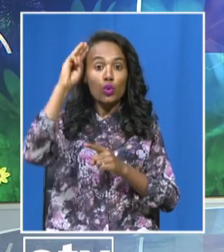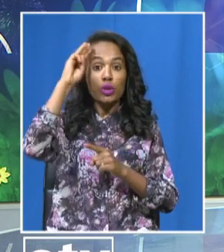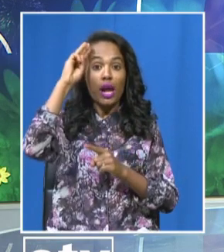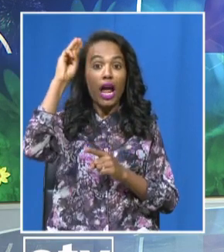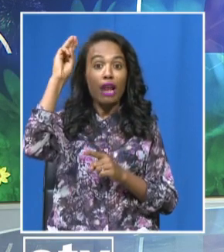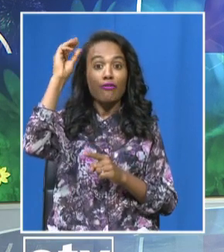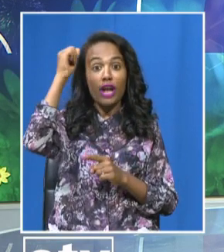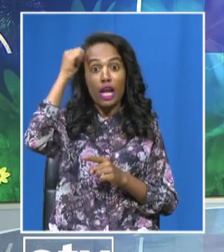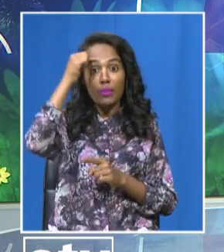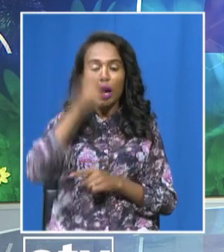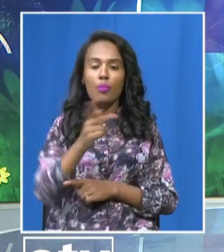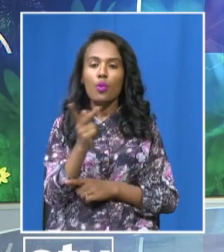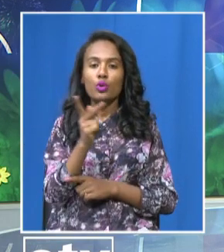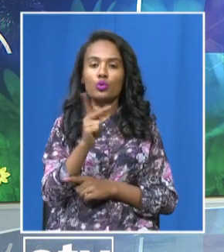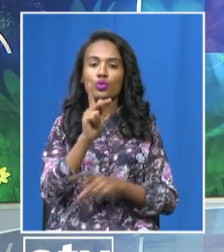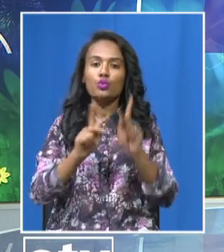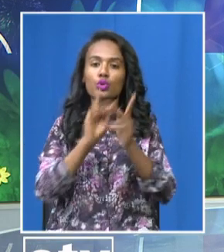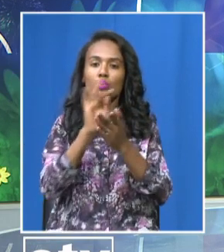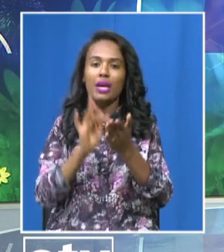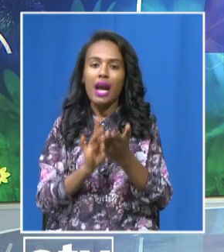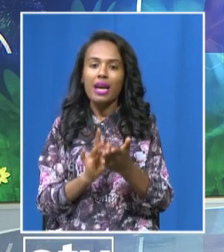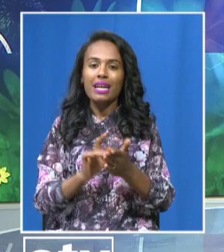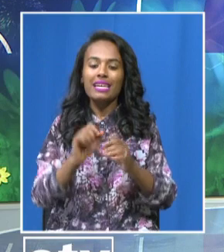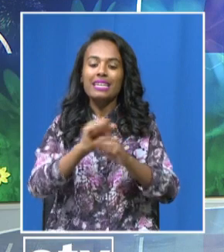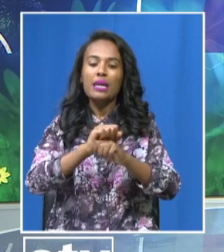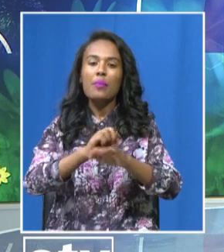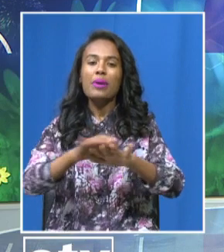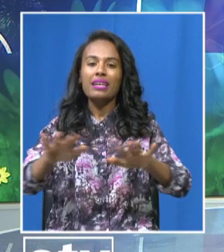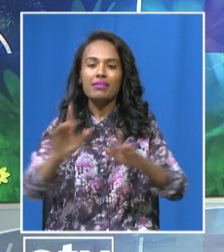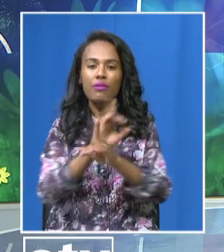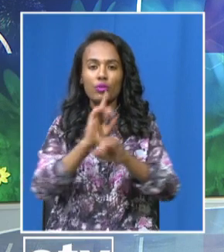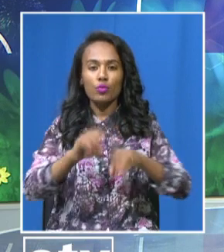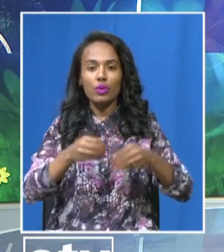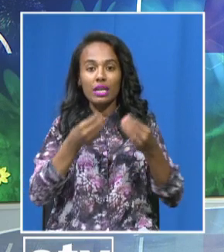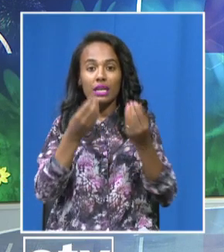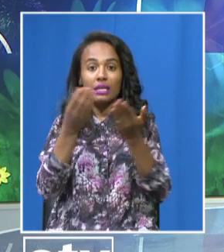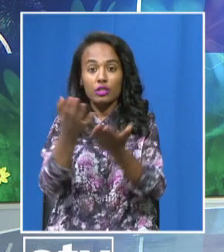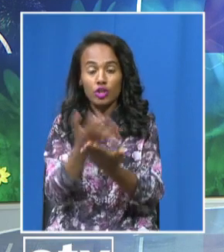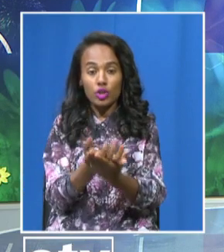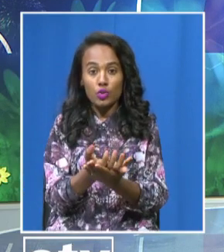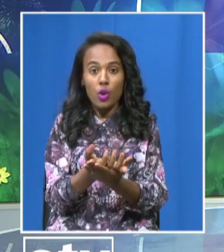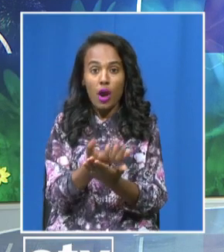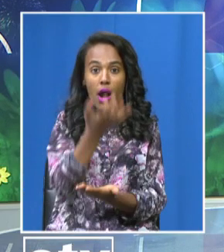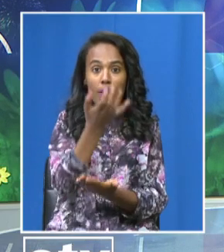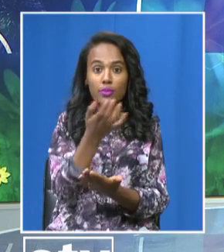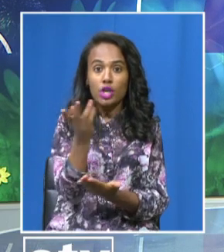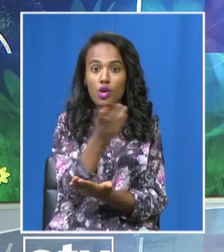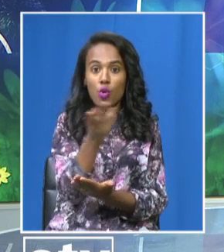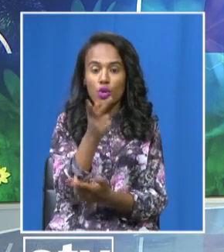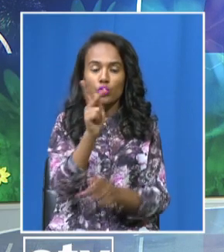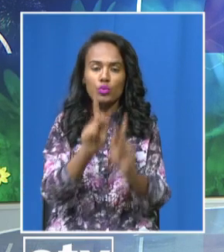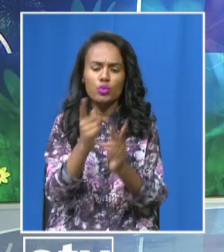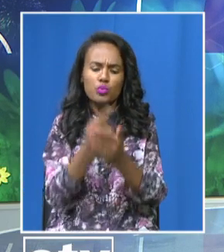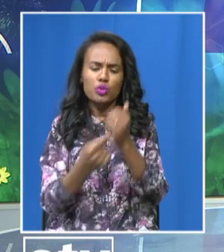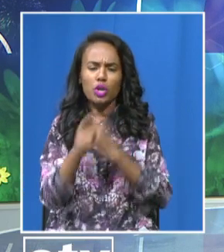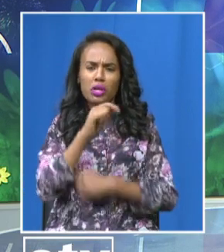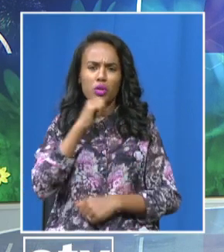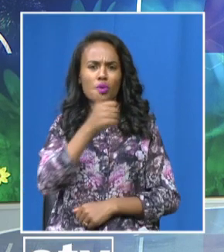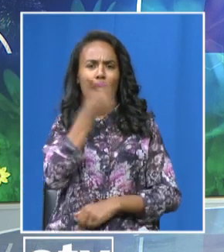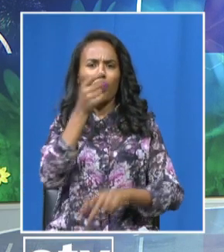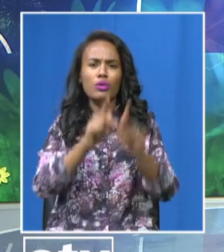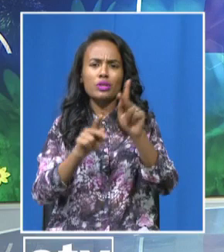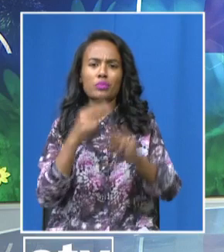አሊሚራ በሁለቱ ህዝቦች መካከል እንደ ግጦሽ መሬት ያለ ተፈጥሮ የለገሰቻቸው ሀብት ለሁለቱም ህዝቦች ብቻ ሳይሆን ሌላውን